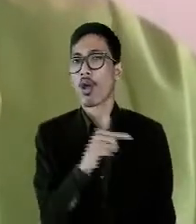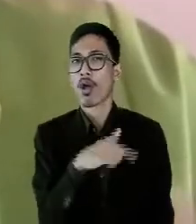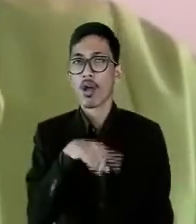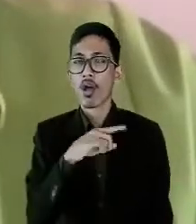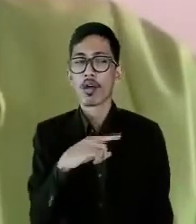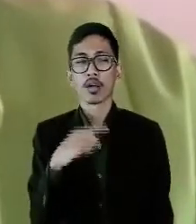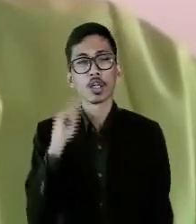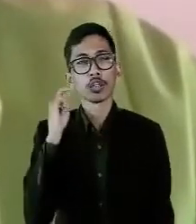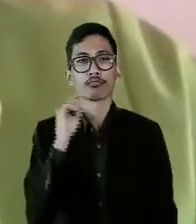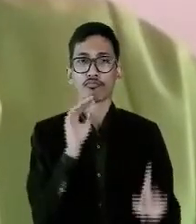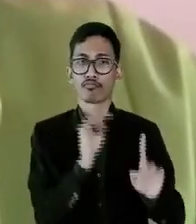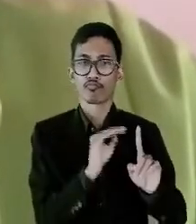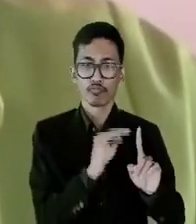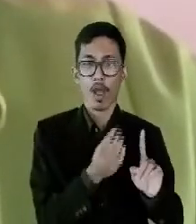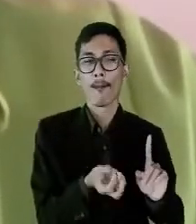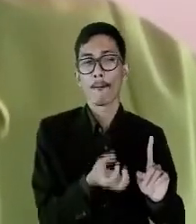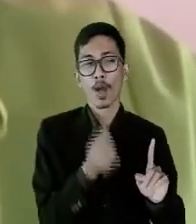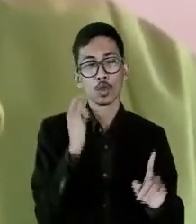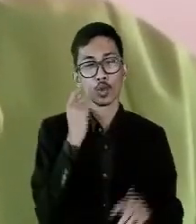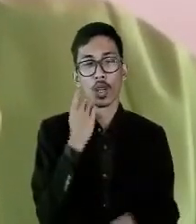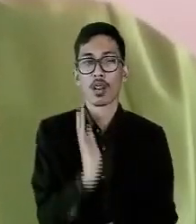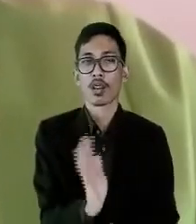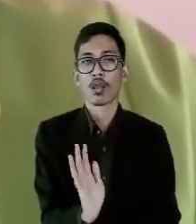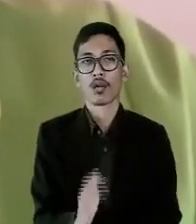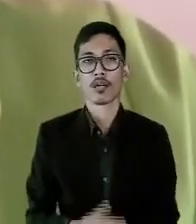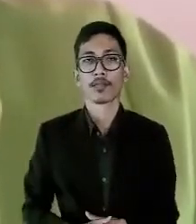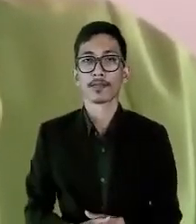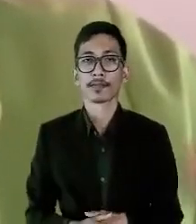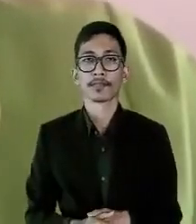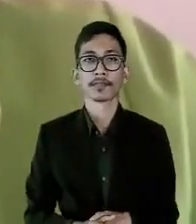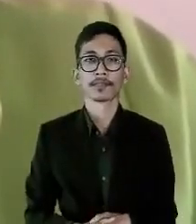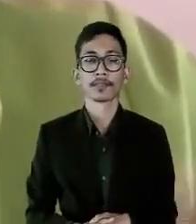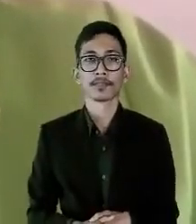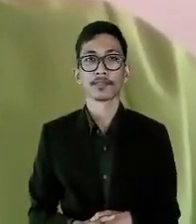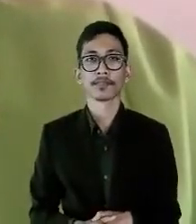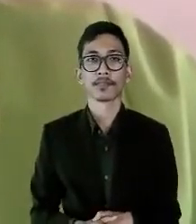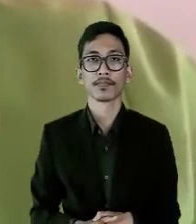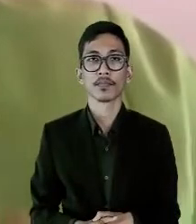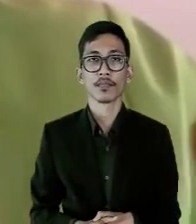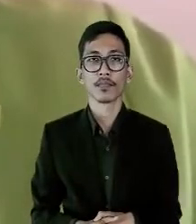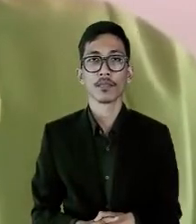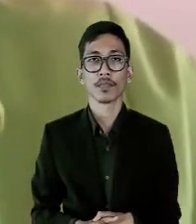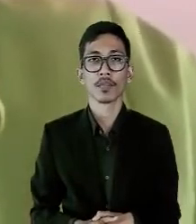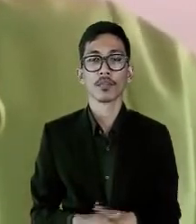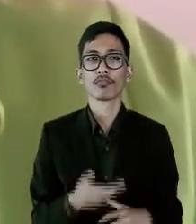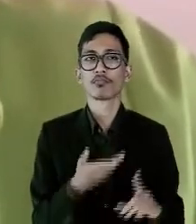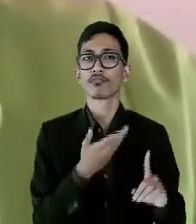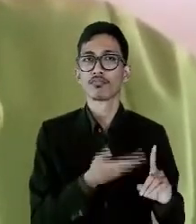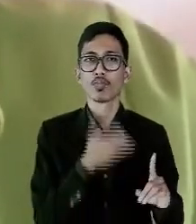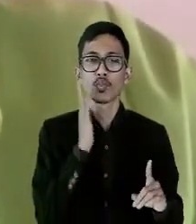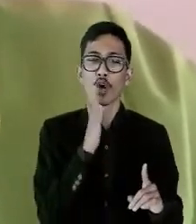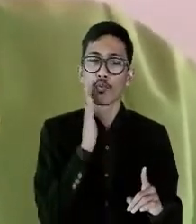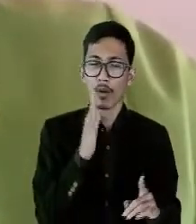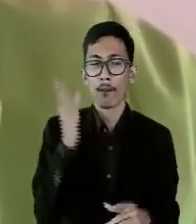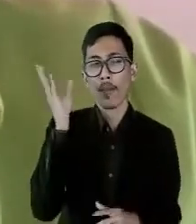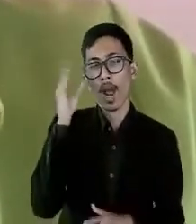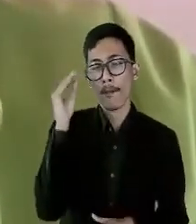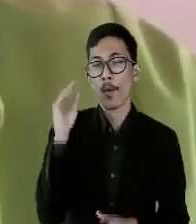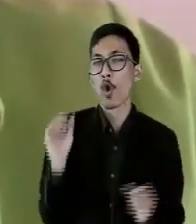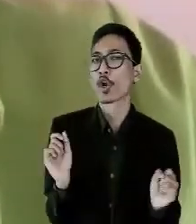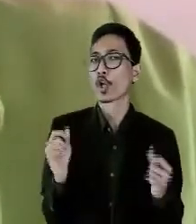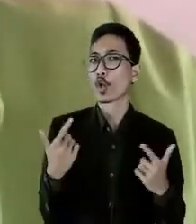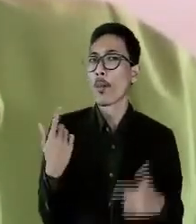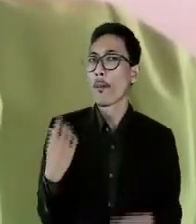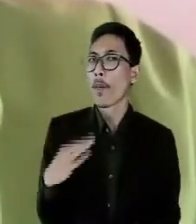tidak susah kita untuk diterapkan kepada mereka. Kehidupan perilaku baru itu harus pakai masker dan cuci tangan,